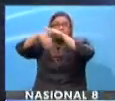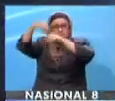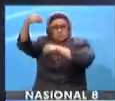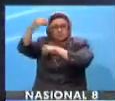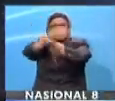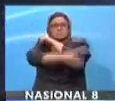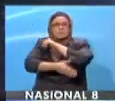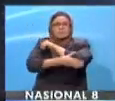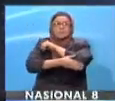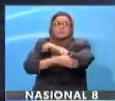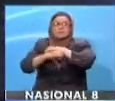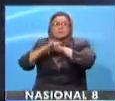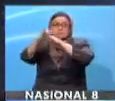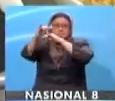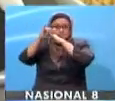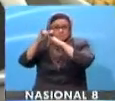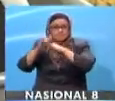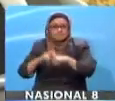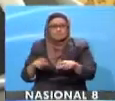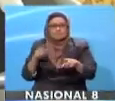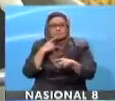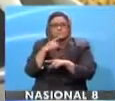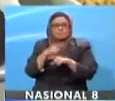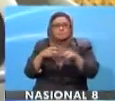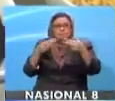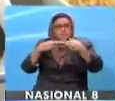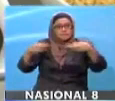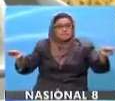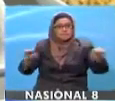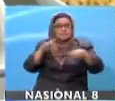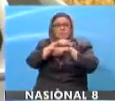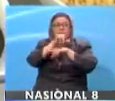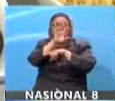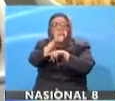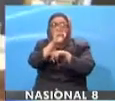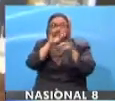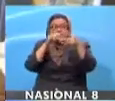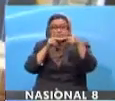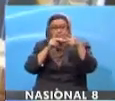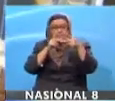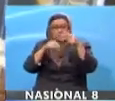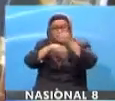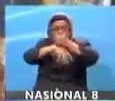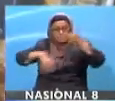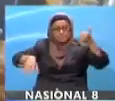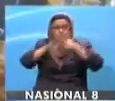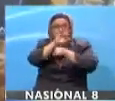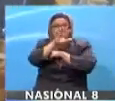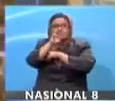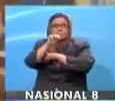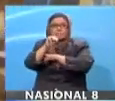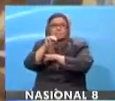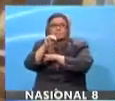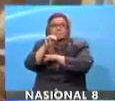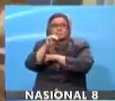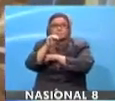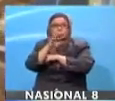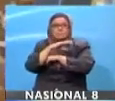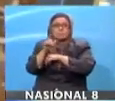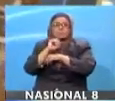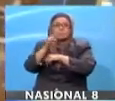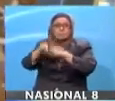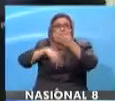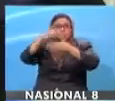Franchise International Malaysia FIM 2015. Program tahunan franchise terbesar di Asia Tenggara ini